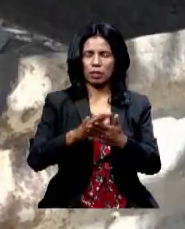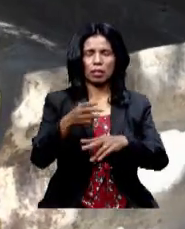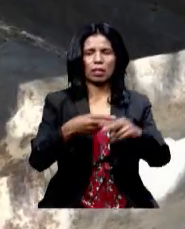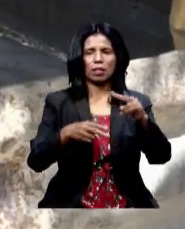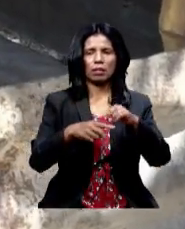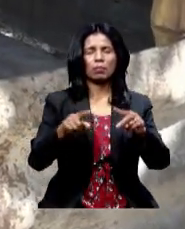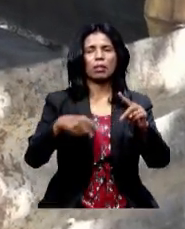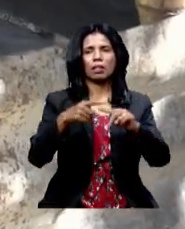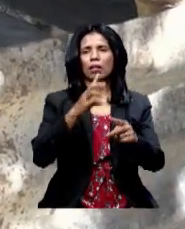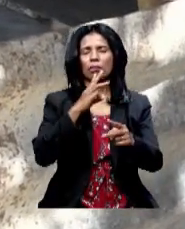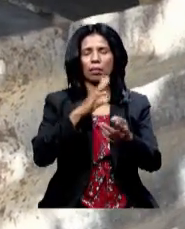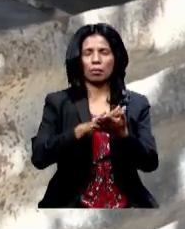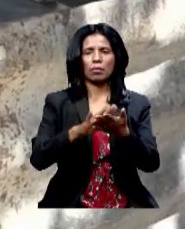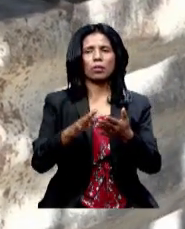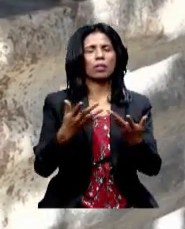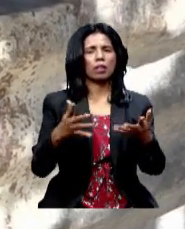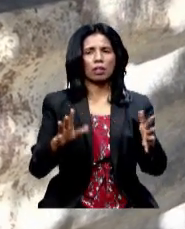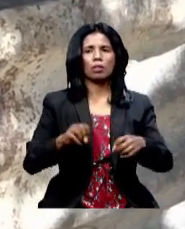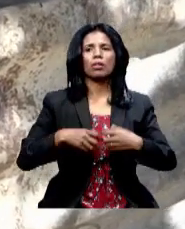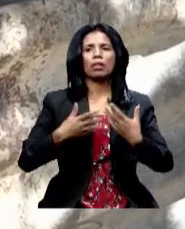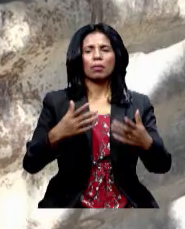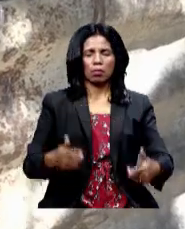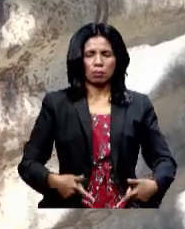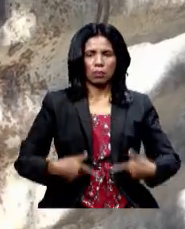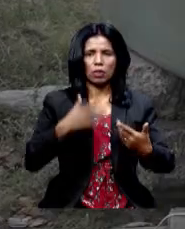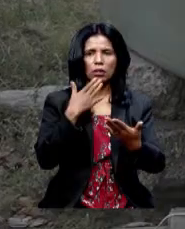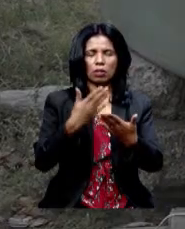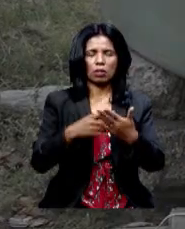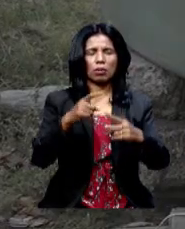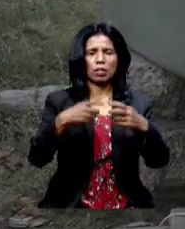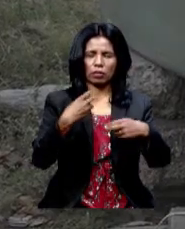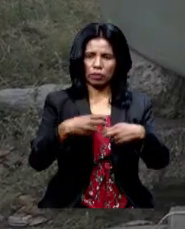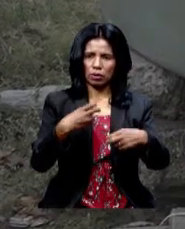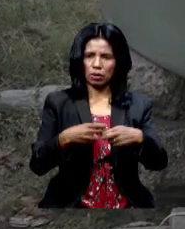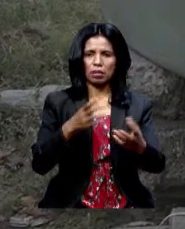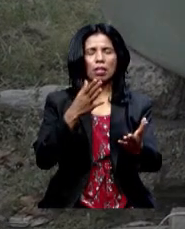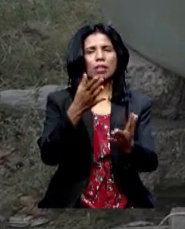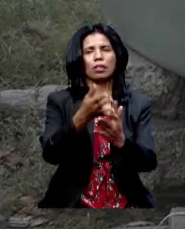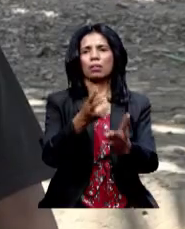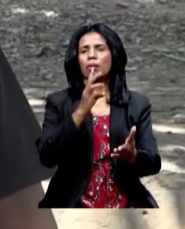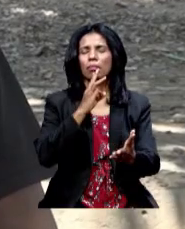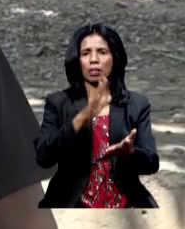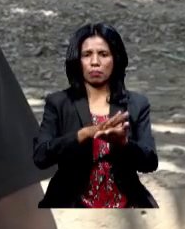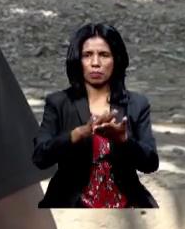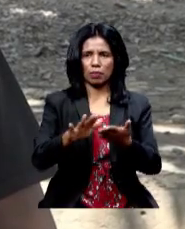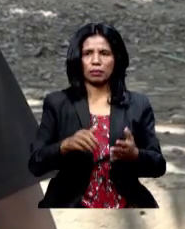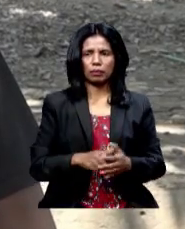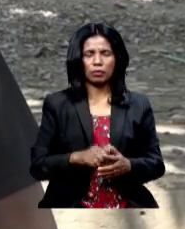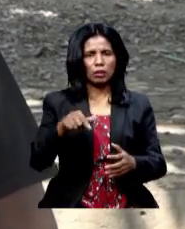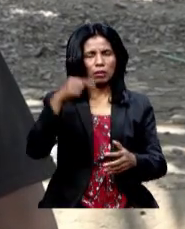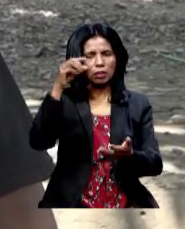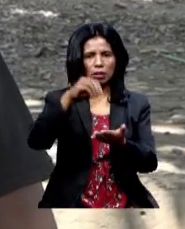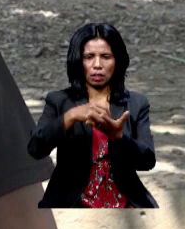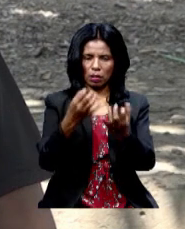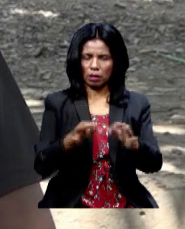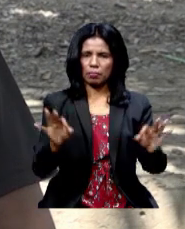lá ia. Onde sabe? Bele moris ho saudável, banhira sus artebes a tu acesso bemos. Governo bele tau